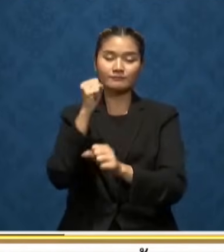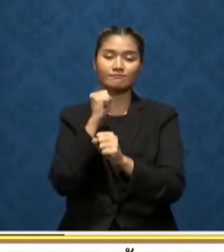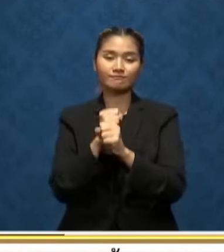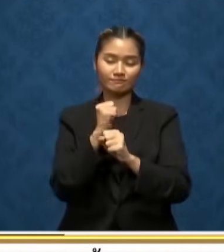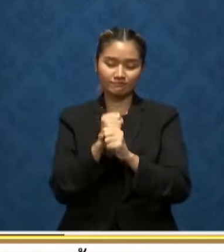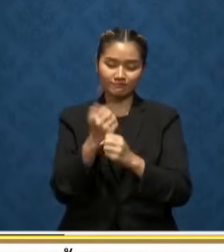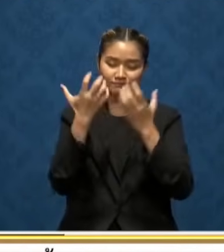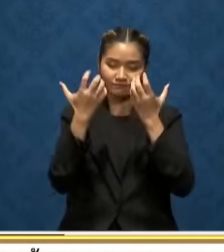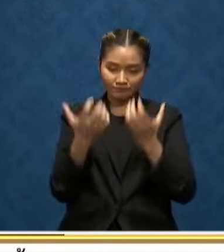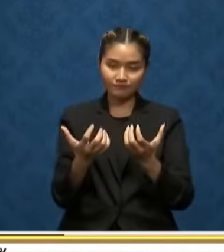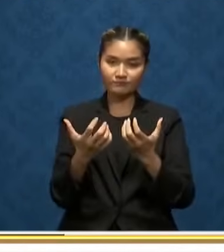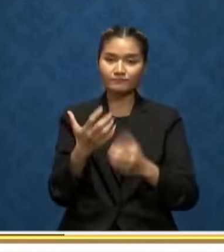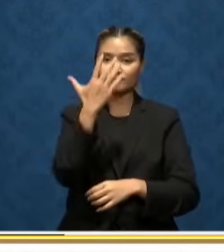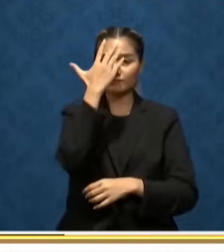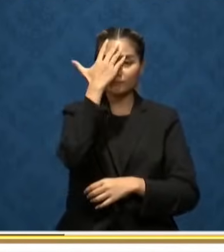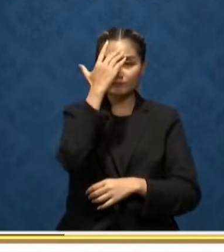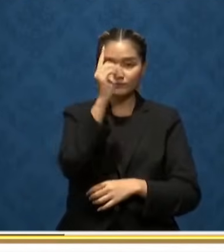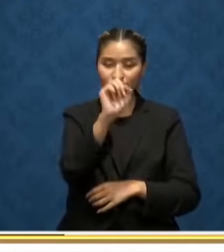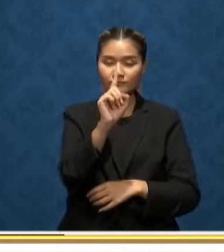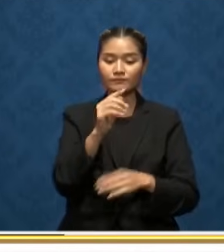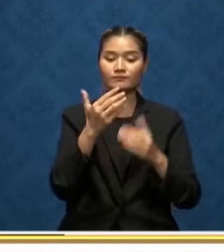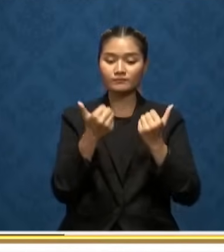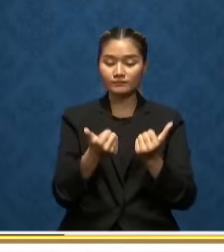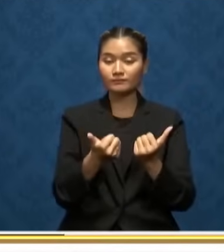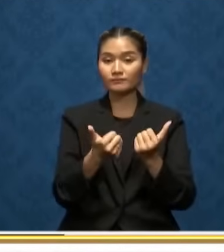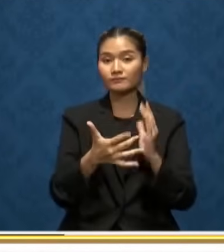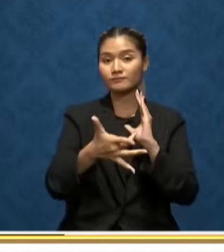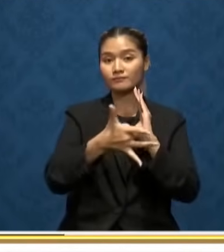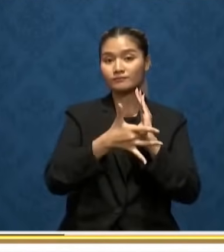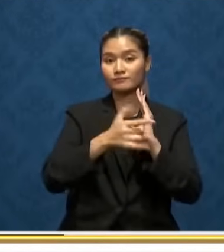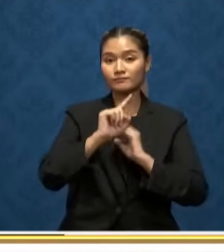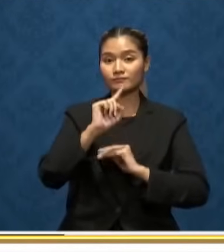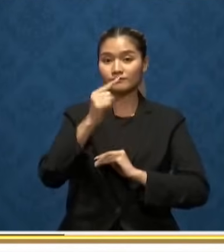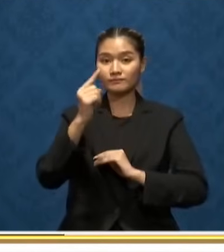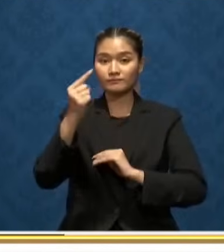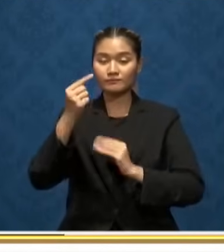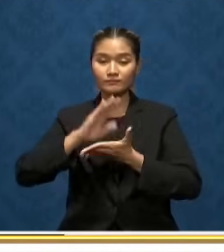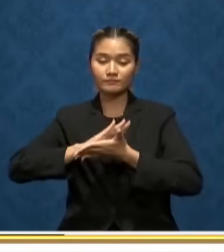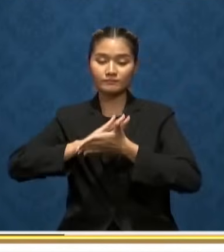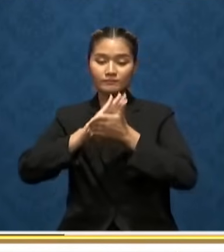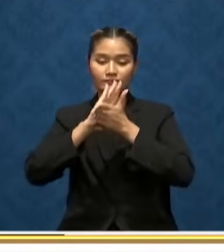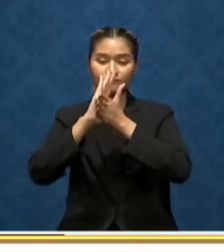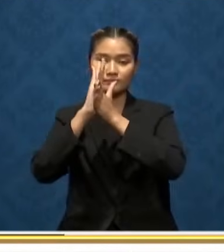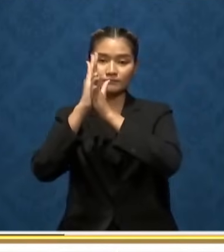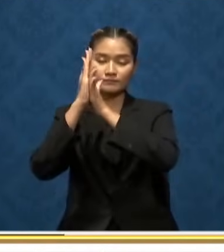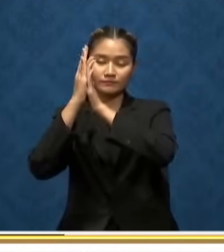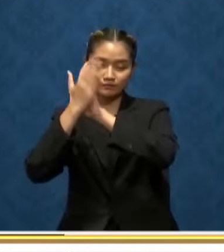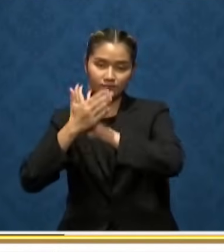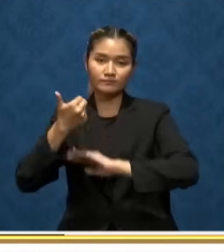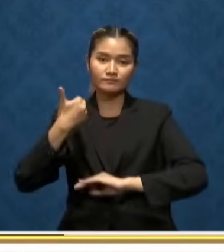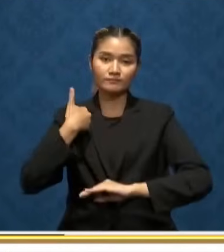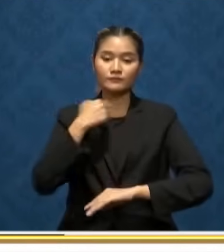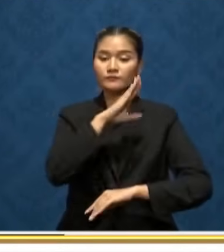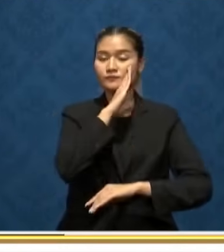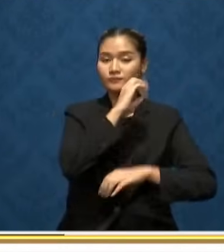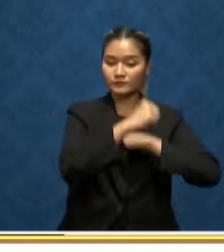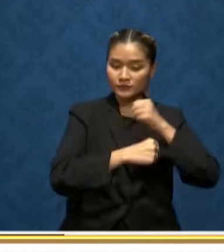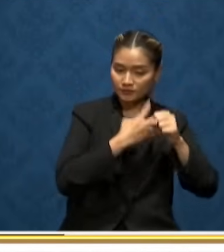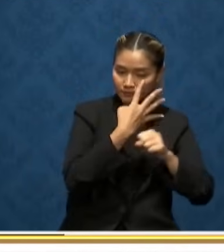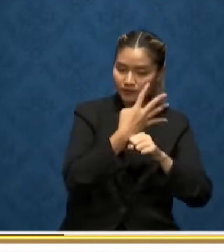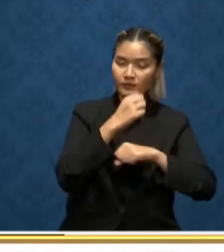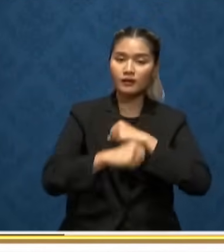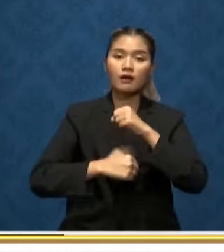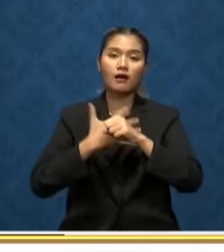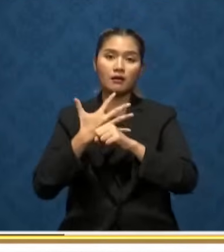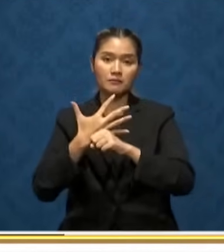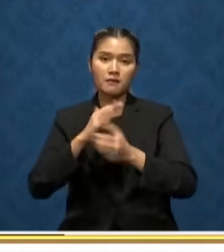เพราะเทคโนโลยีเปลี่ยนไวท่านทั้งหลายคงรู้ว่า4ปี5ปีเทคโนโลยีเปลี่ยนยัง